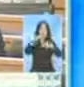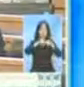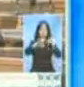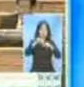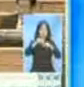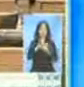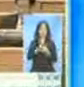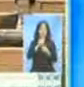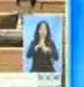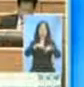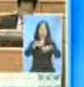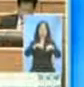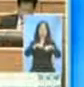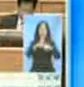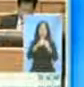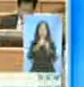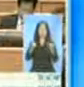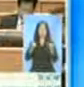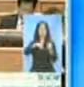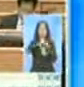ก็ประท้วงกันนะครับ